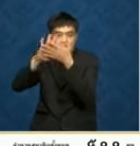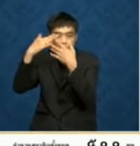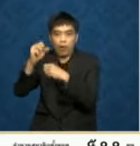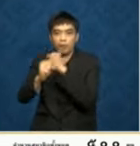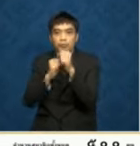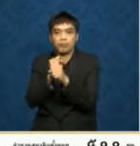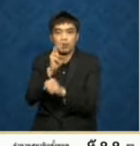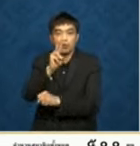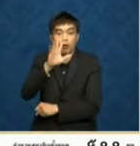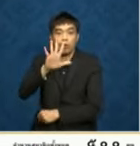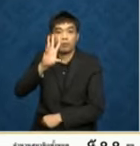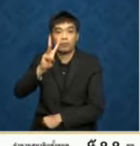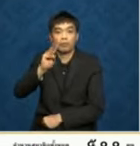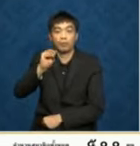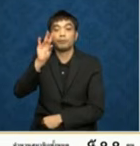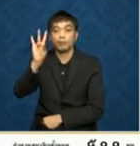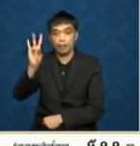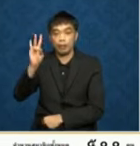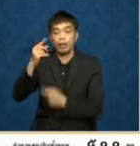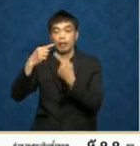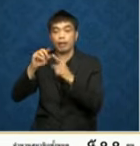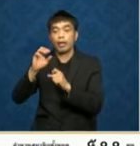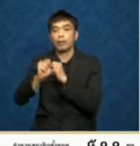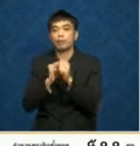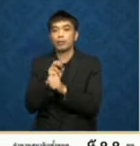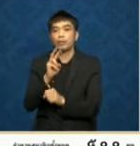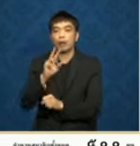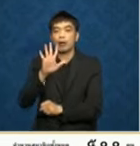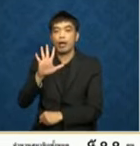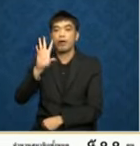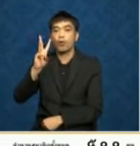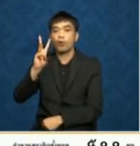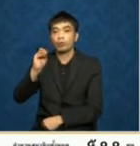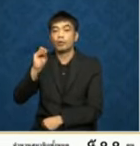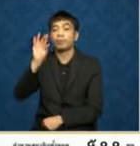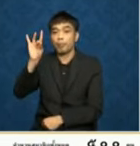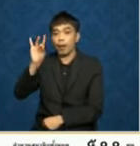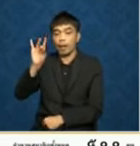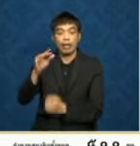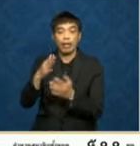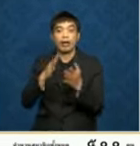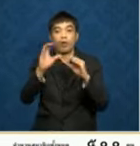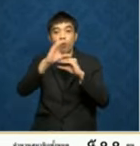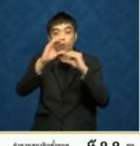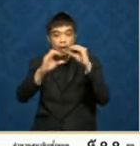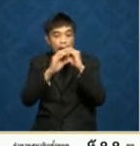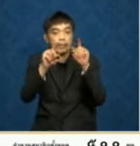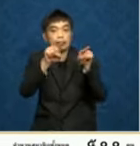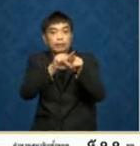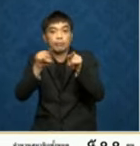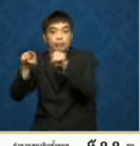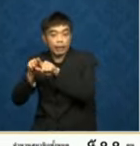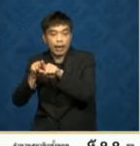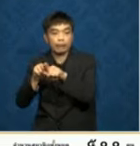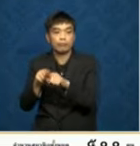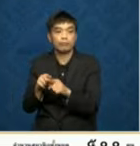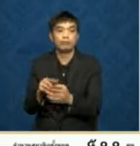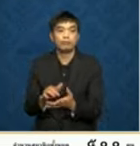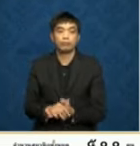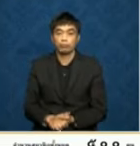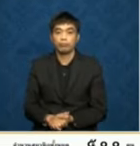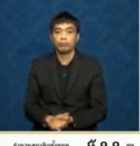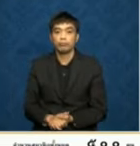67 แต่ใงบ 68 กระทวง Digital ก็ยงตั้งงบประมาณโครงการเดวกมาในปีนี้ 344 ลานบาทคร